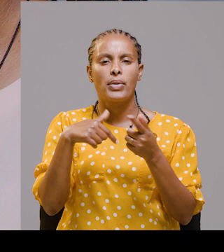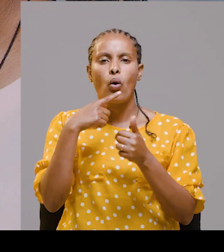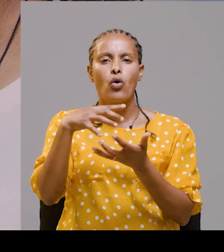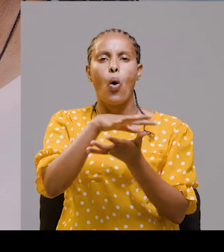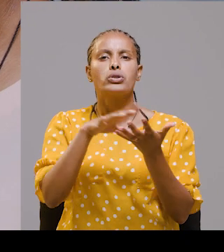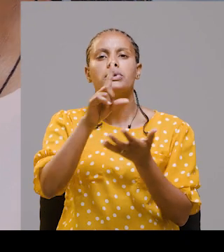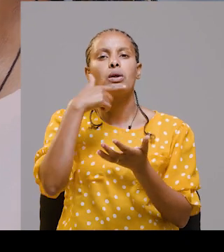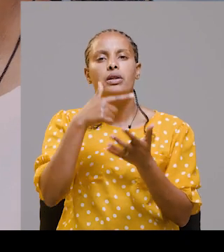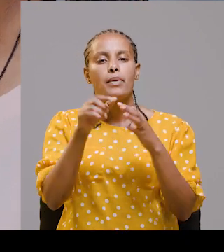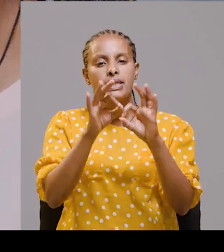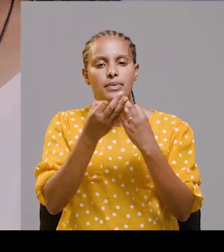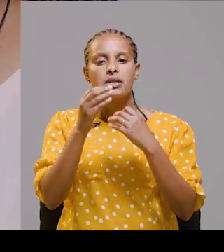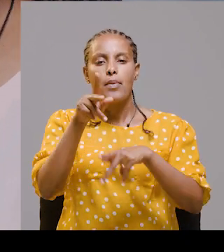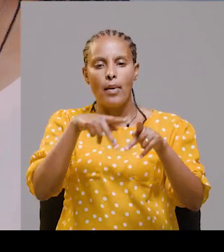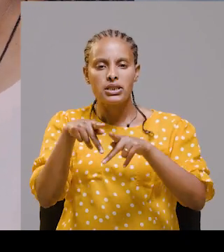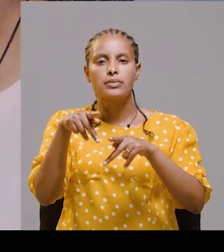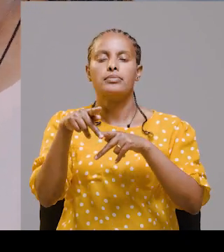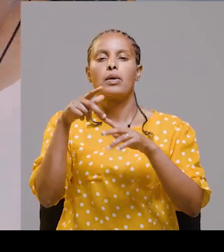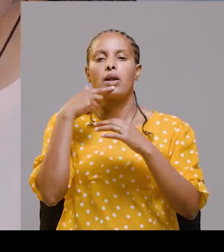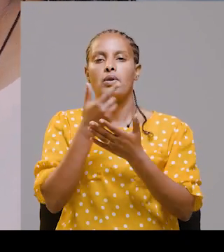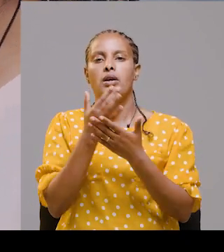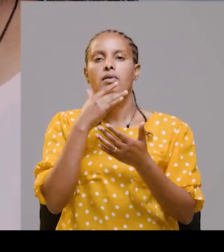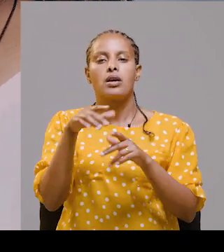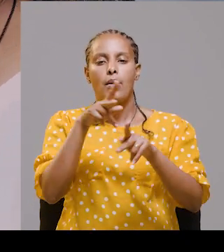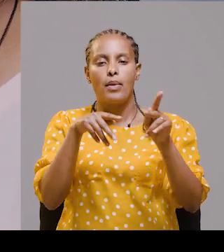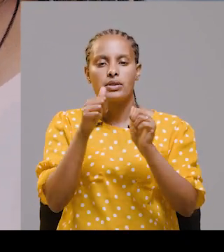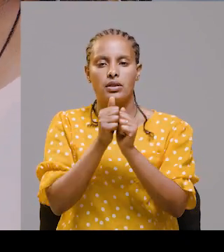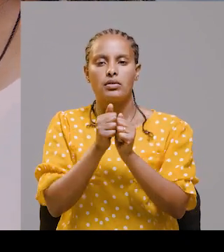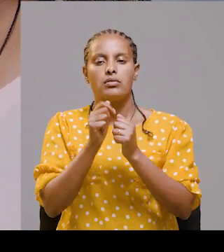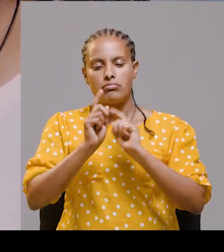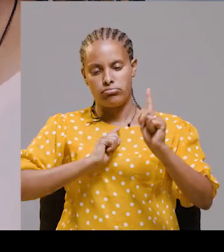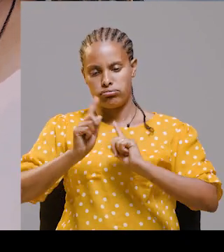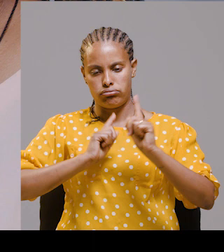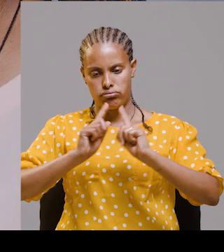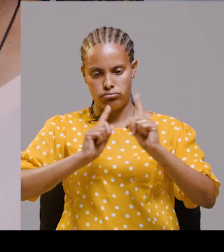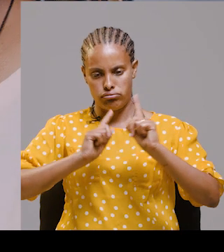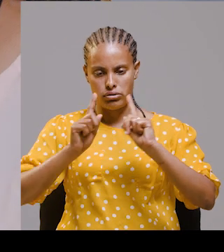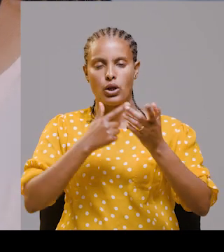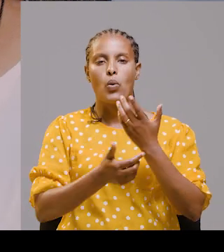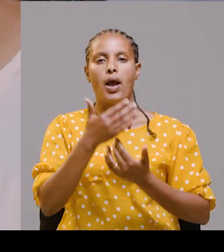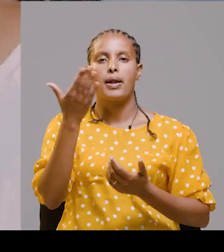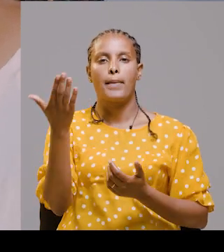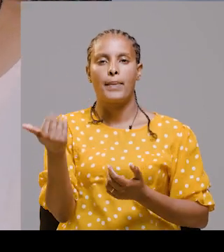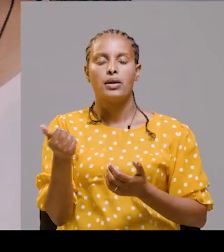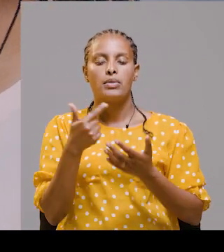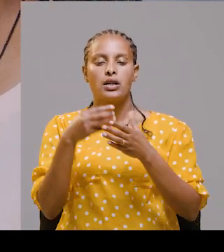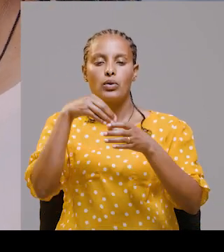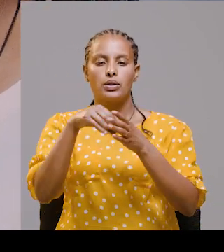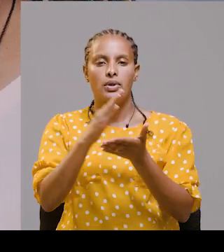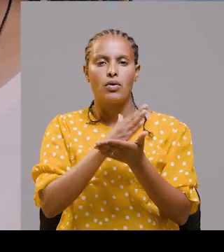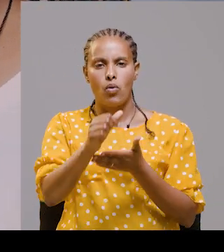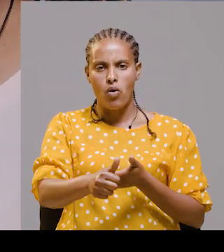ደግሞ ምንድነው እንደ ቤተሰብም እንደ ማህበረሰብም የሚሉት ነገሮች ከማህበረሰብ ጋር እንደ ዲያሎግ ያደረግን እንወያይ ነበር በዛውስ ደግሞ